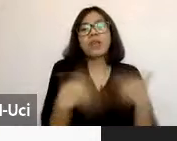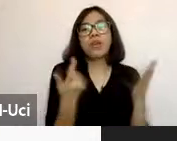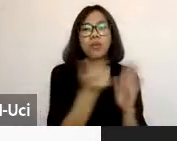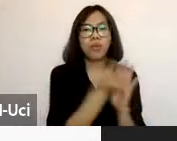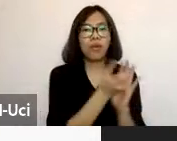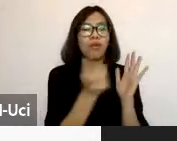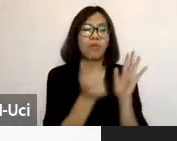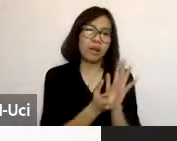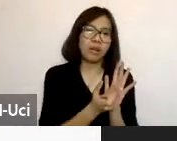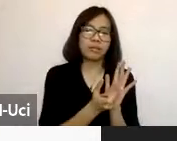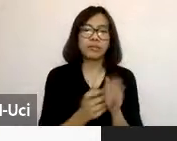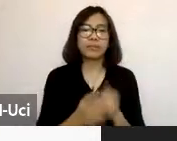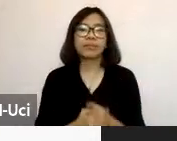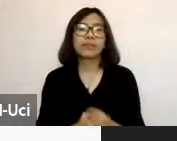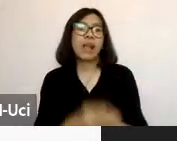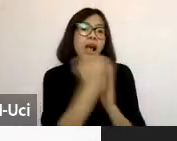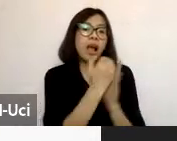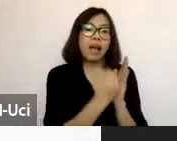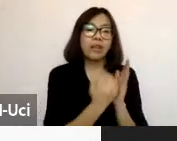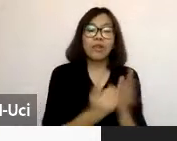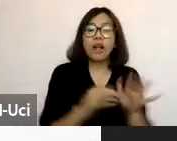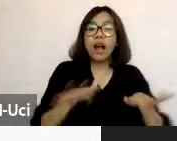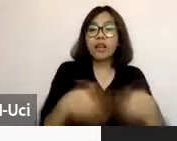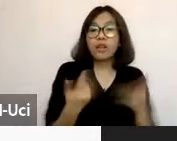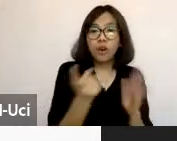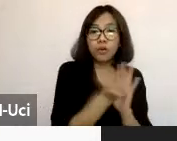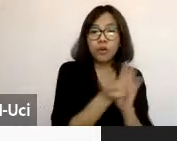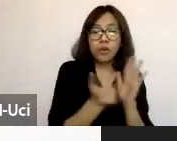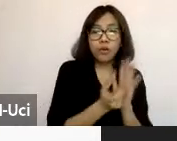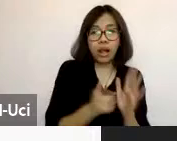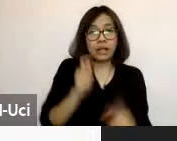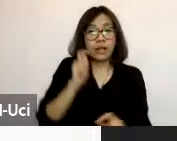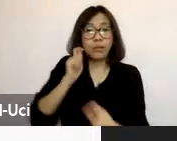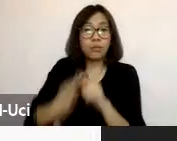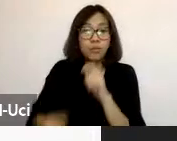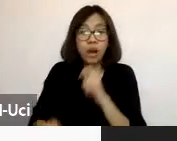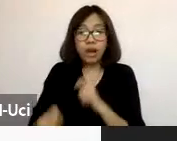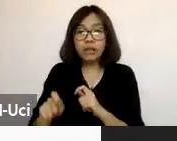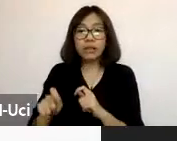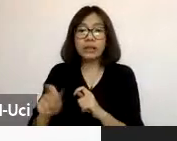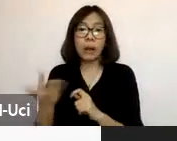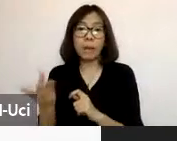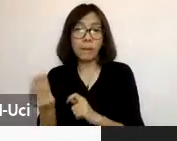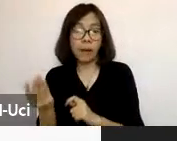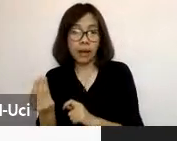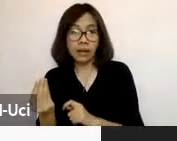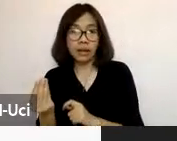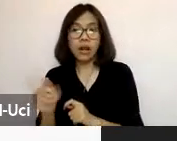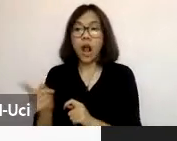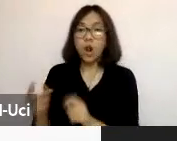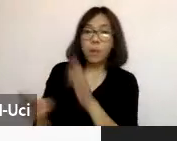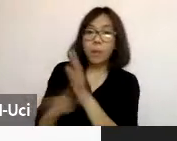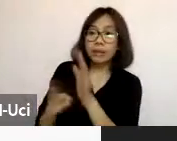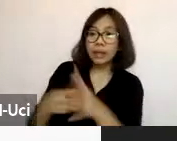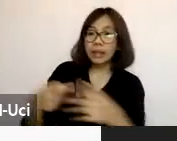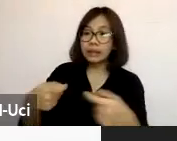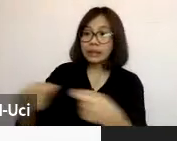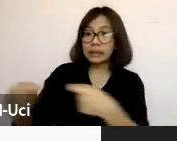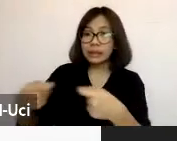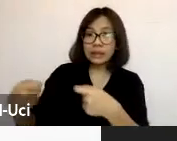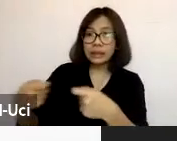peraturan perundang-undangan kini dibuat sebelum ada sengketa itu